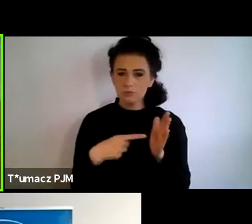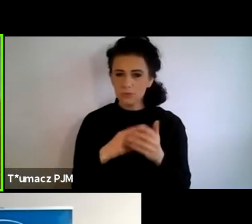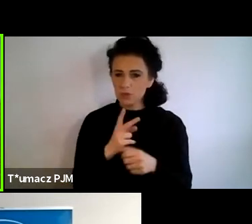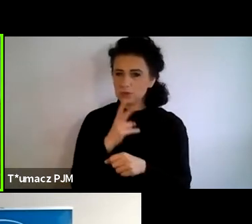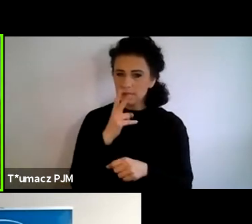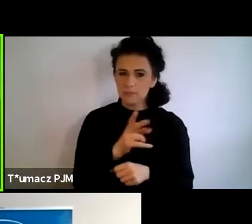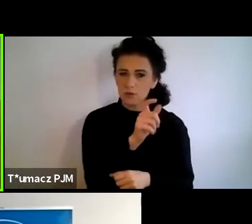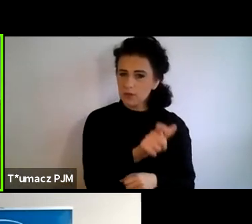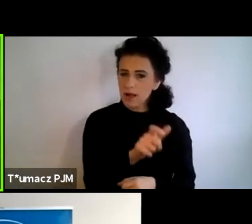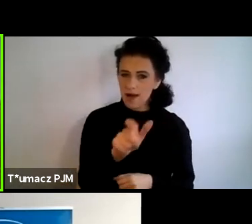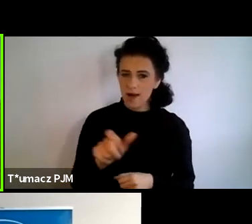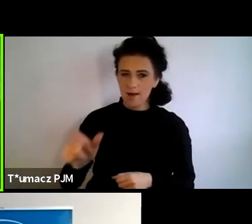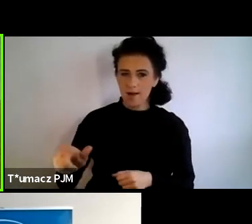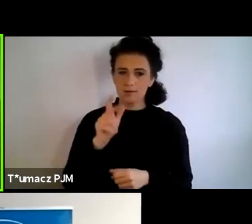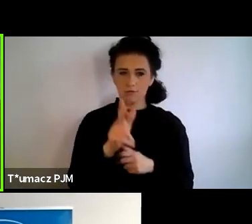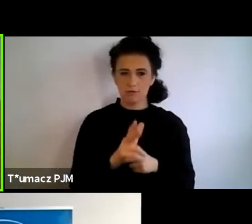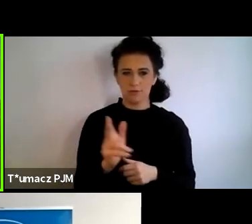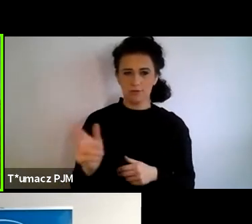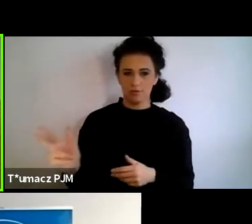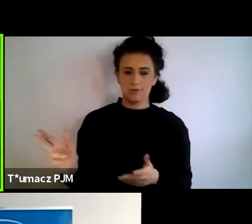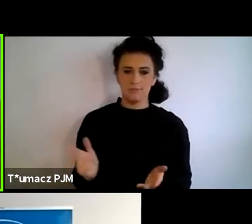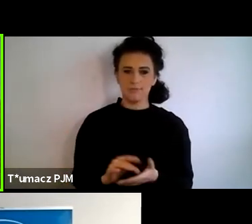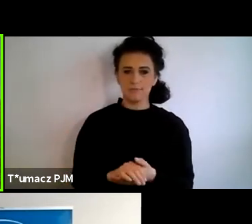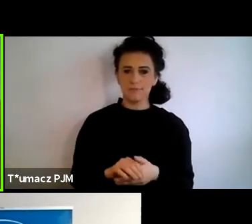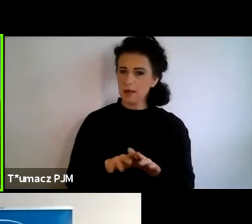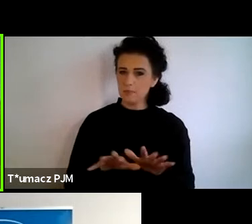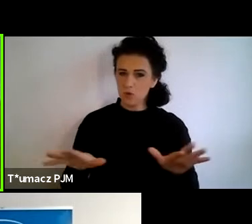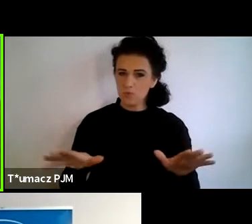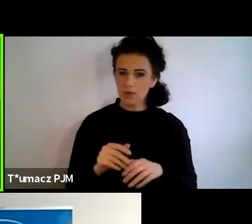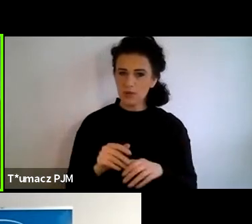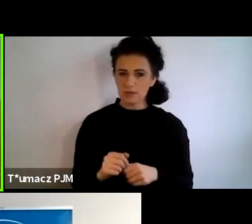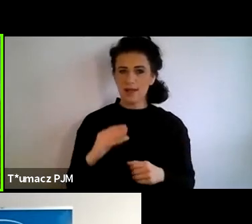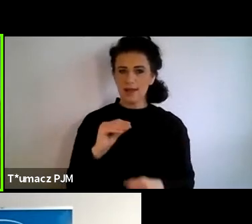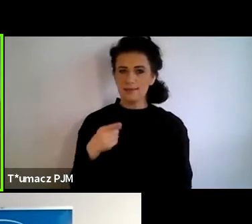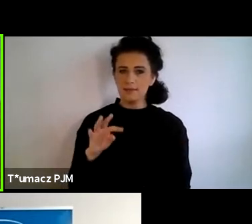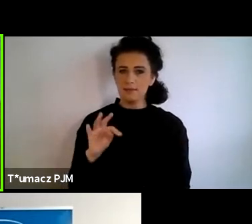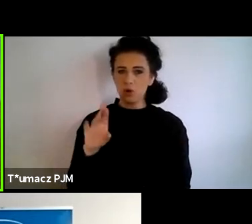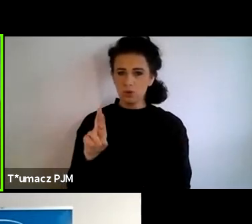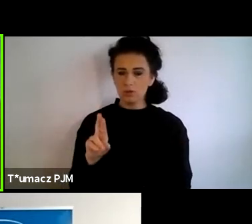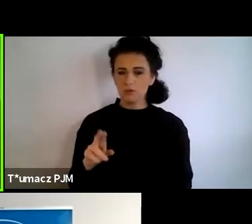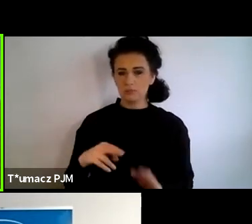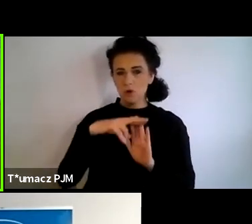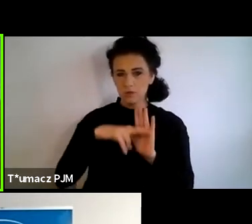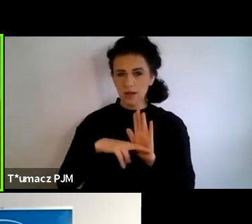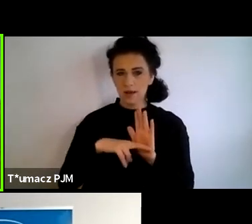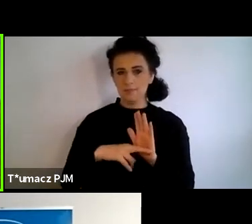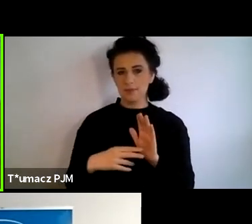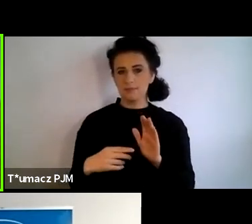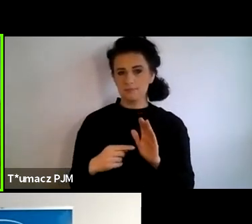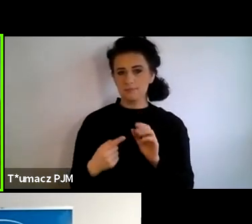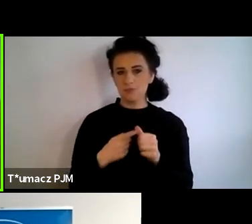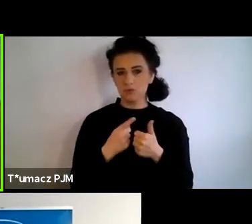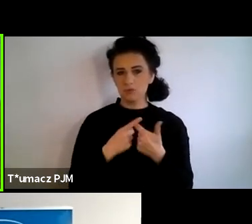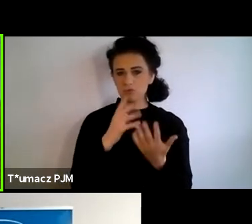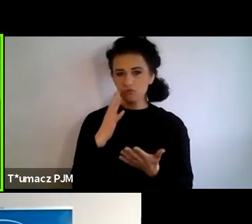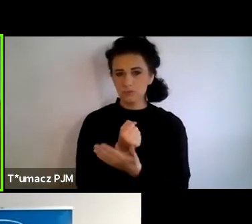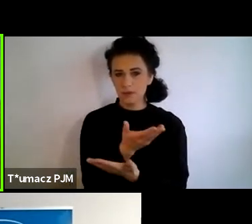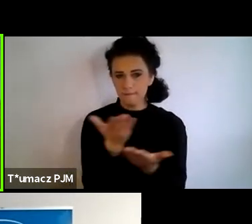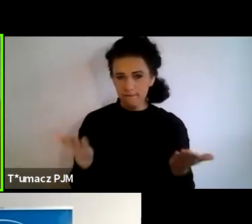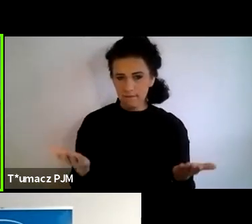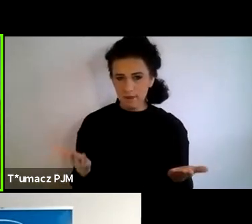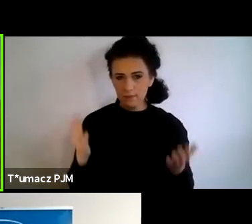tak jak wspominałem, w tych najpopularniejszych edytorach, w tym oprogramowaniu, z którego korzystacie Państwo na co